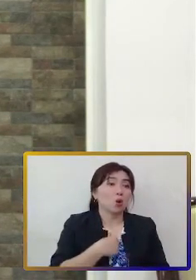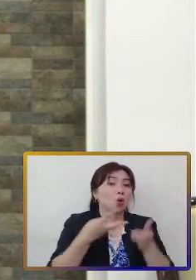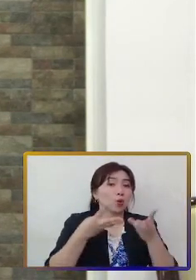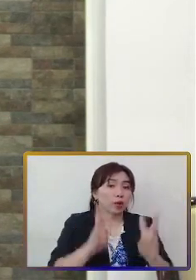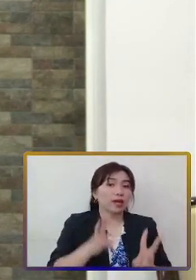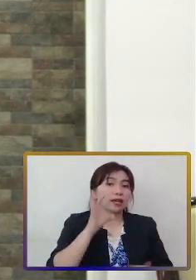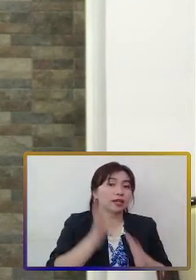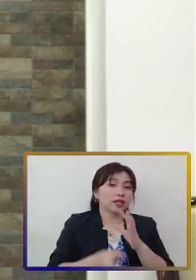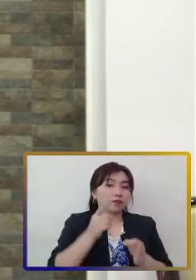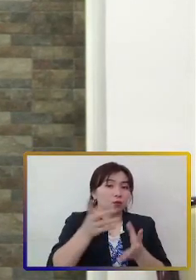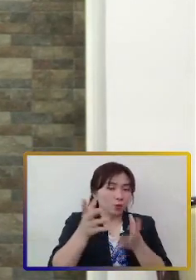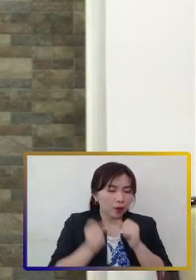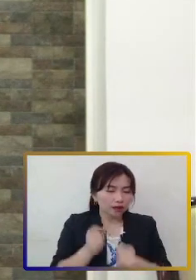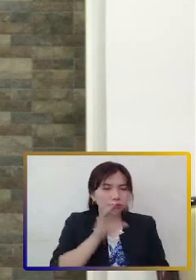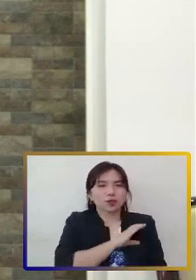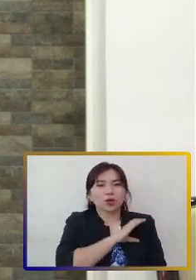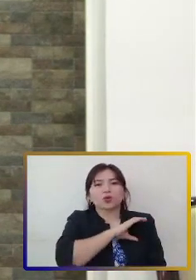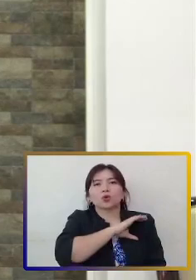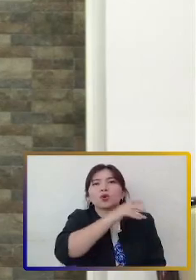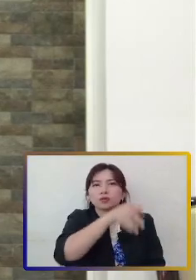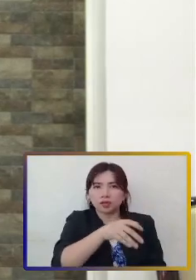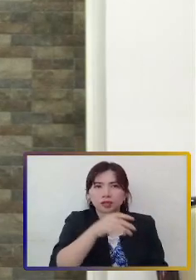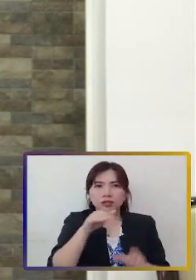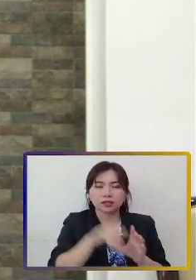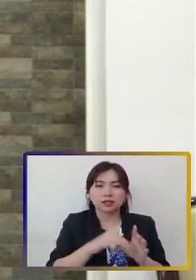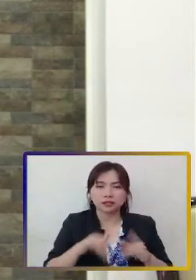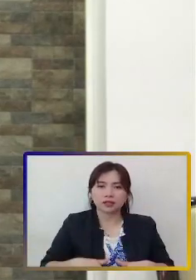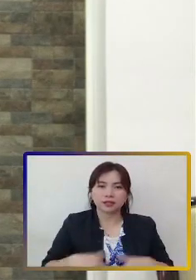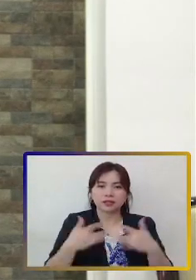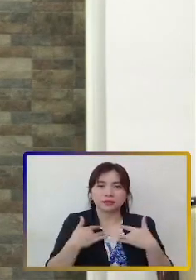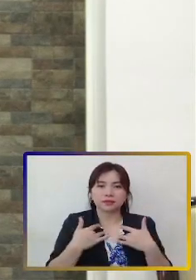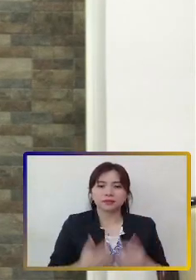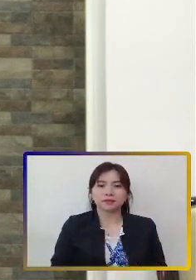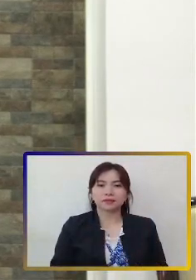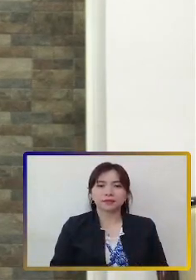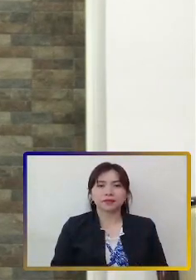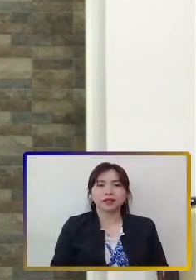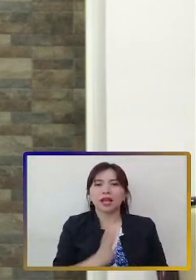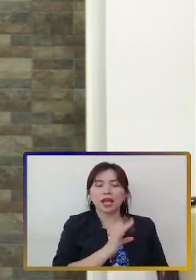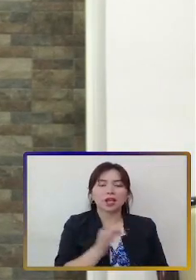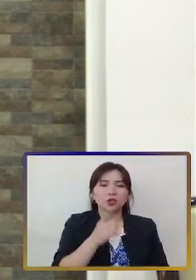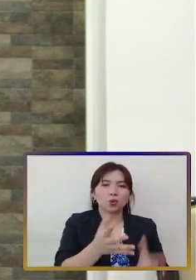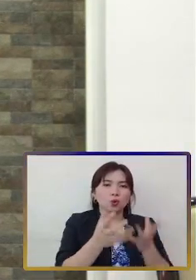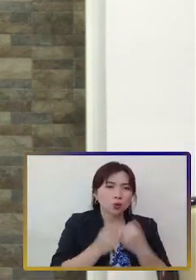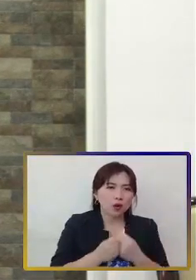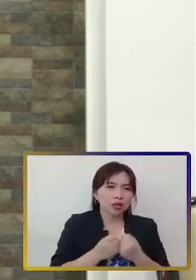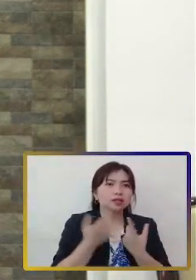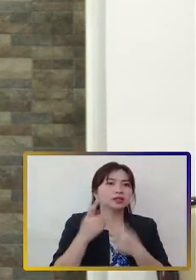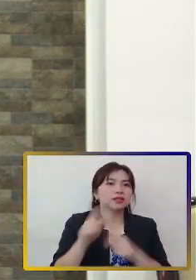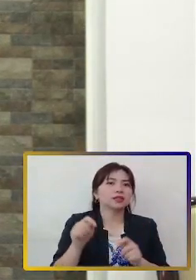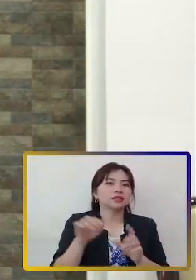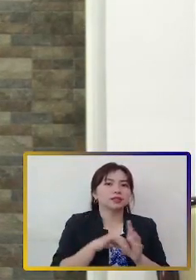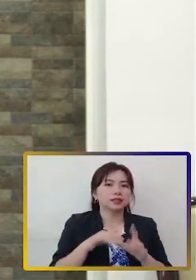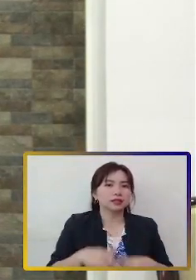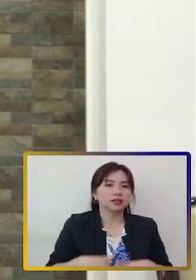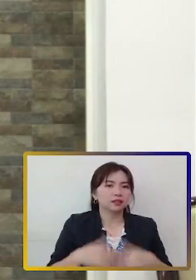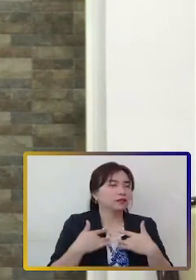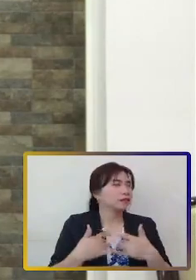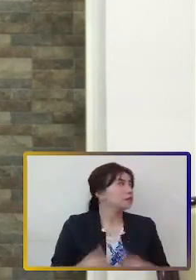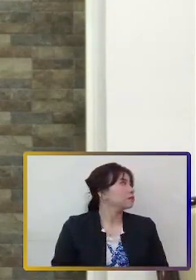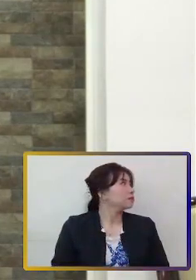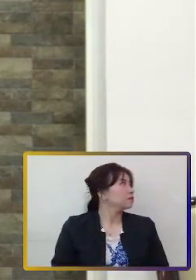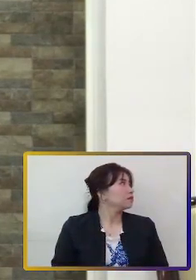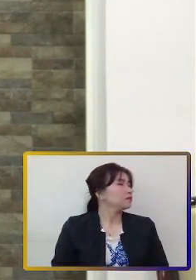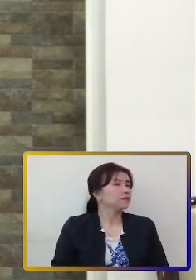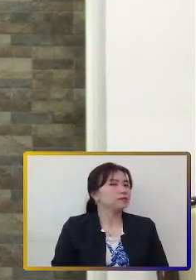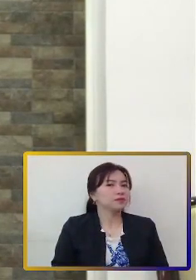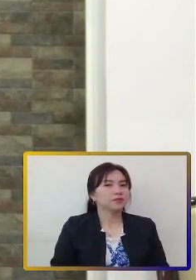confidence in life you want you want confidence and trust in life go to the way He is